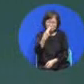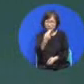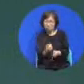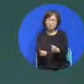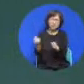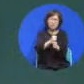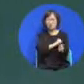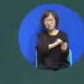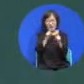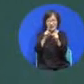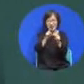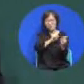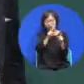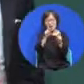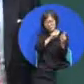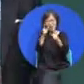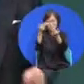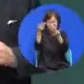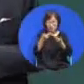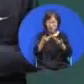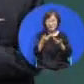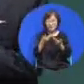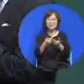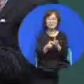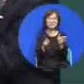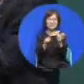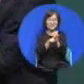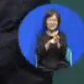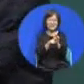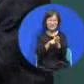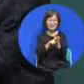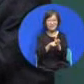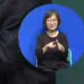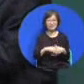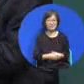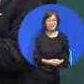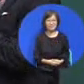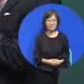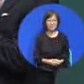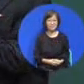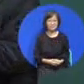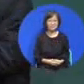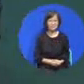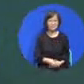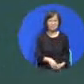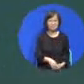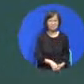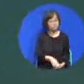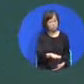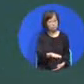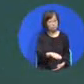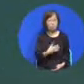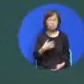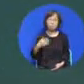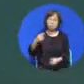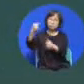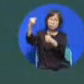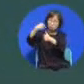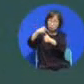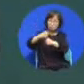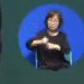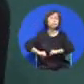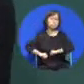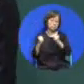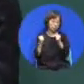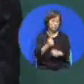Isaac himself was a miracle and that's what he believed when he offers his own son God will revive him. 아들 데리고 당장 갑니다. That's why he left and